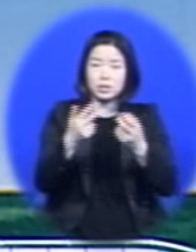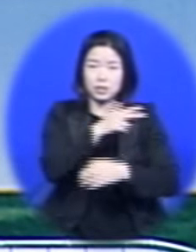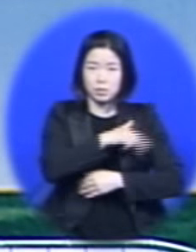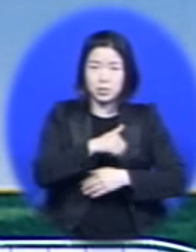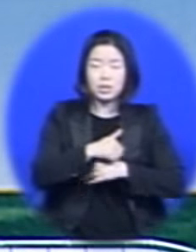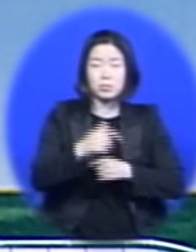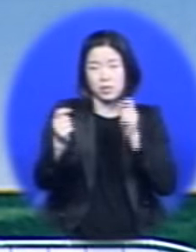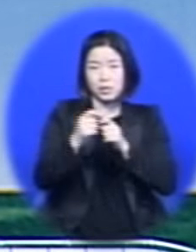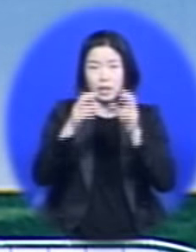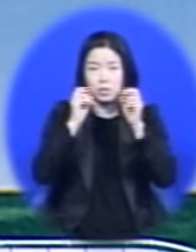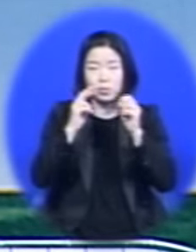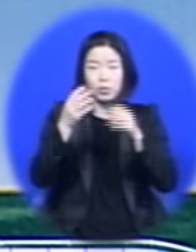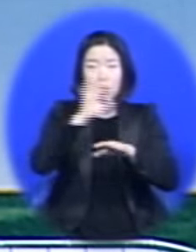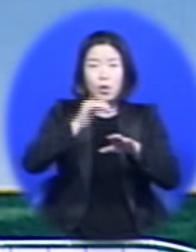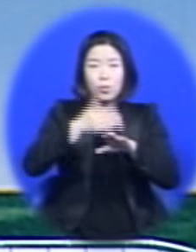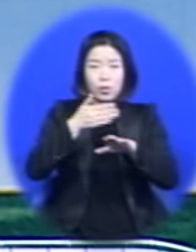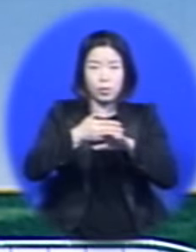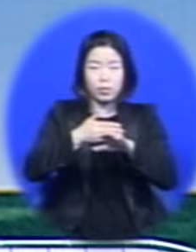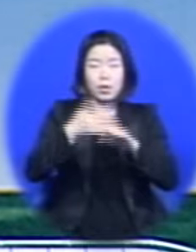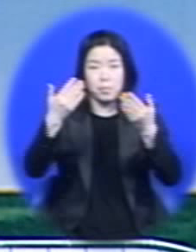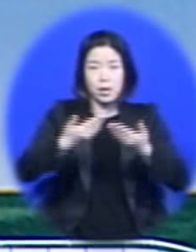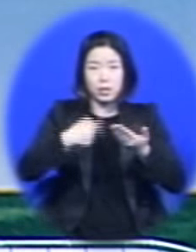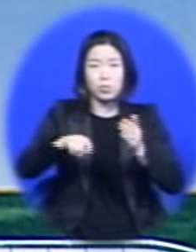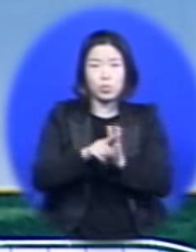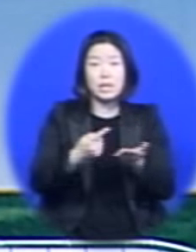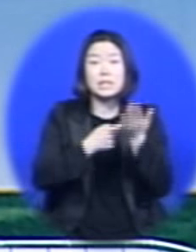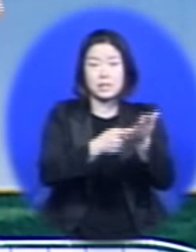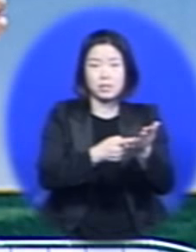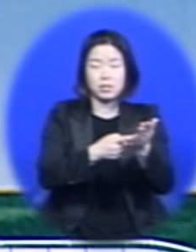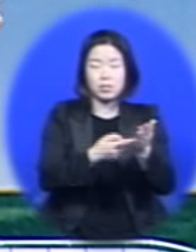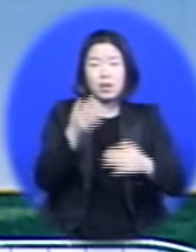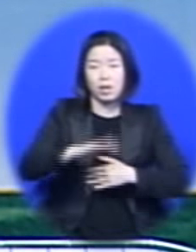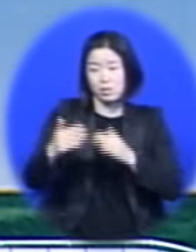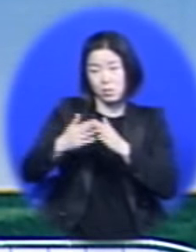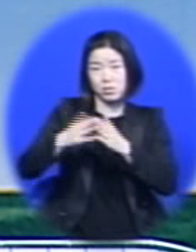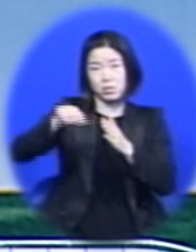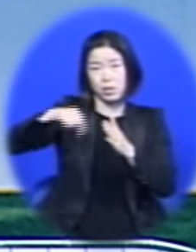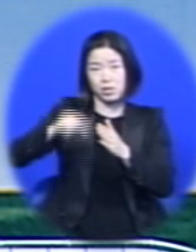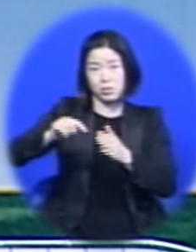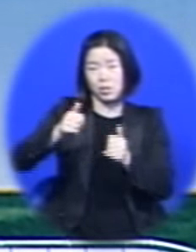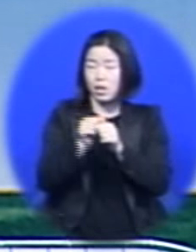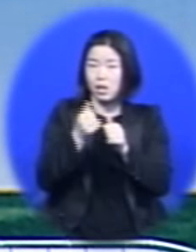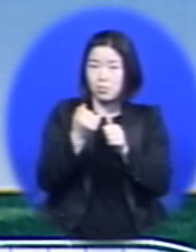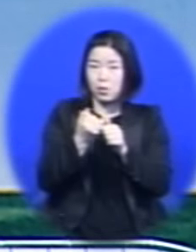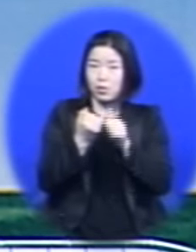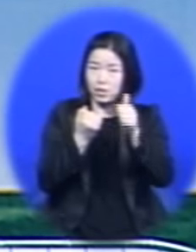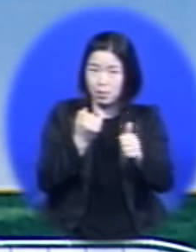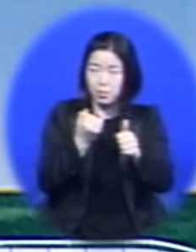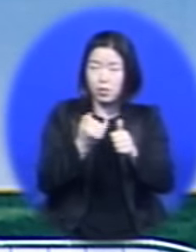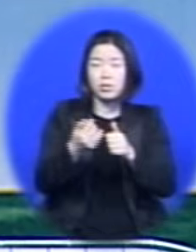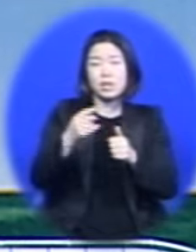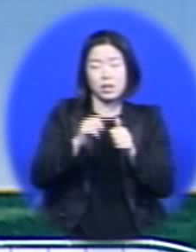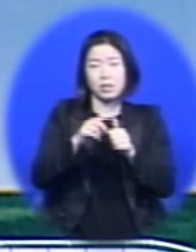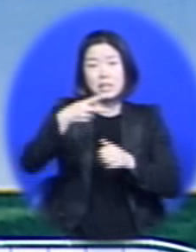훈련을 받으려고 지원을 했습니다. 그러나 집에서는 남편과 시어머니가 극심하게 반대를